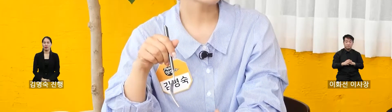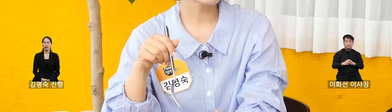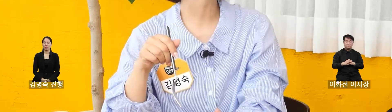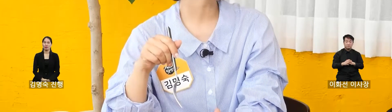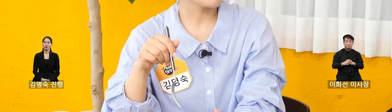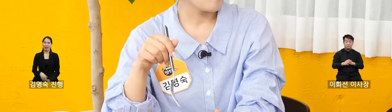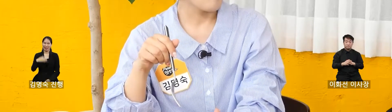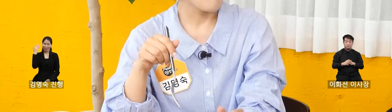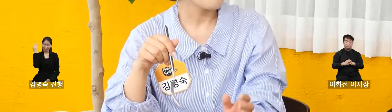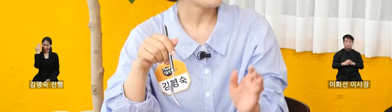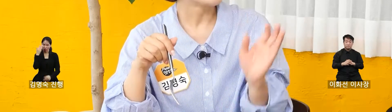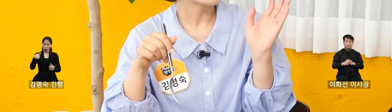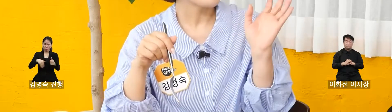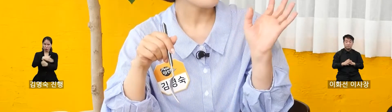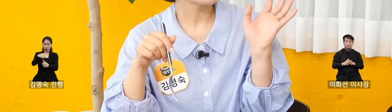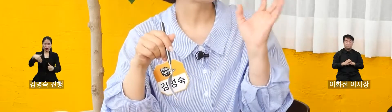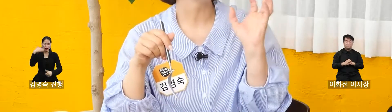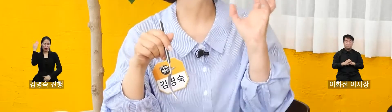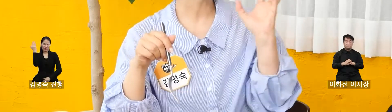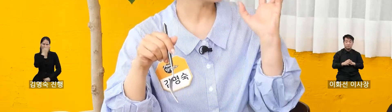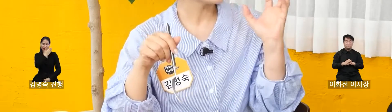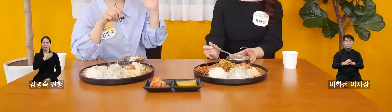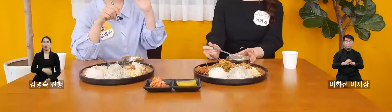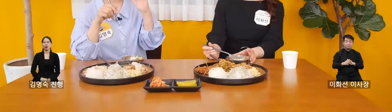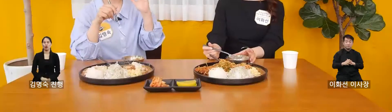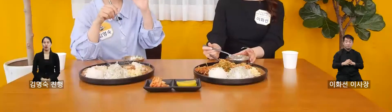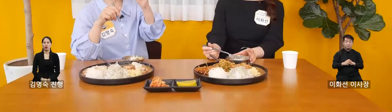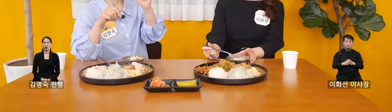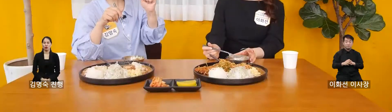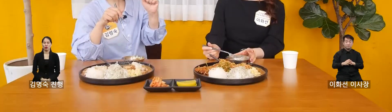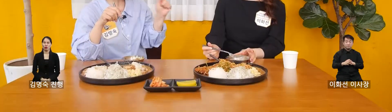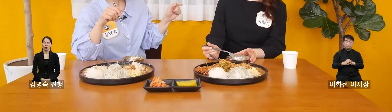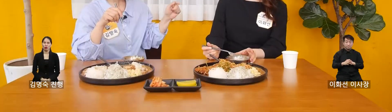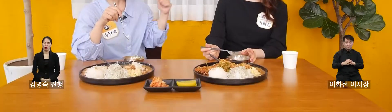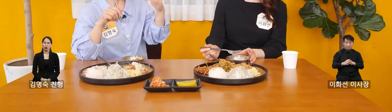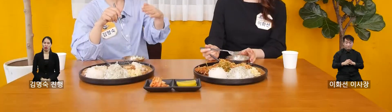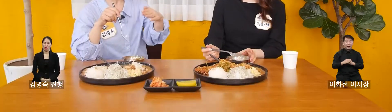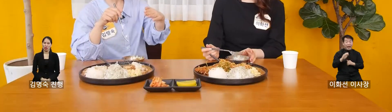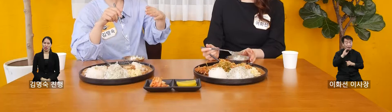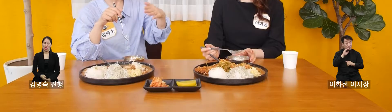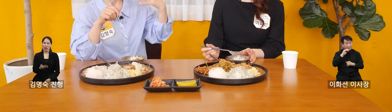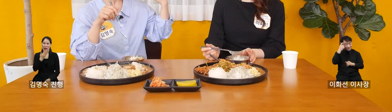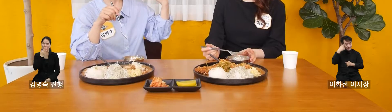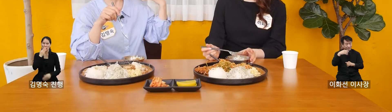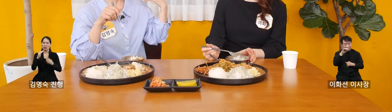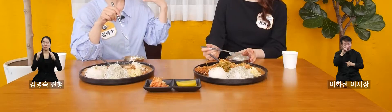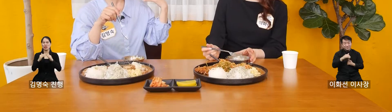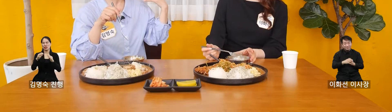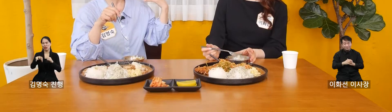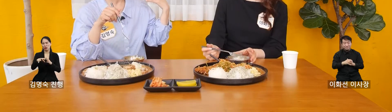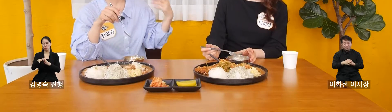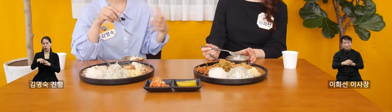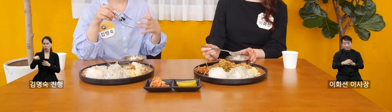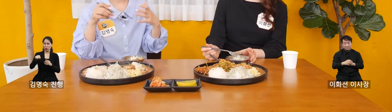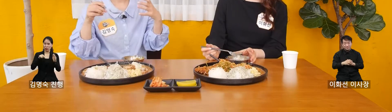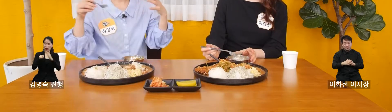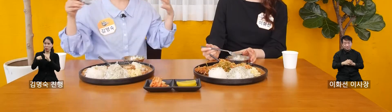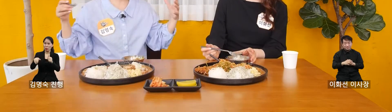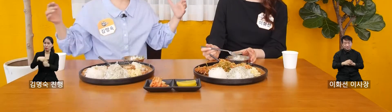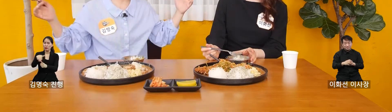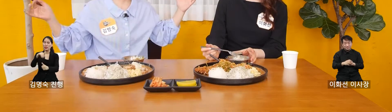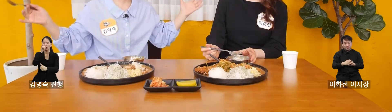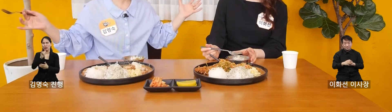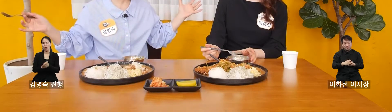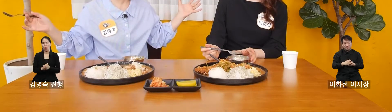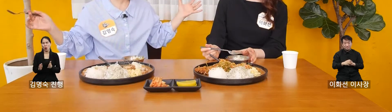너무너무 깨끗하고 그렇죠. 예, 분위기가 일단 이렇게 음식점도 딱 들어가면 그런 분위기가 있잖아요. 그러니까